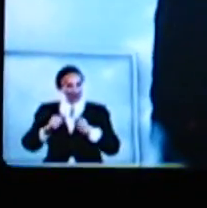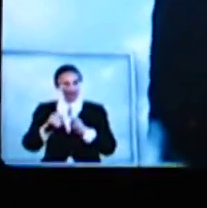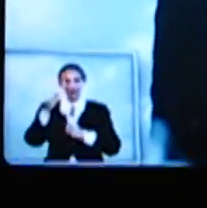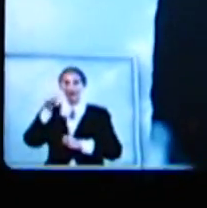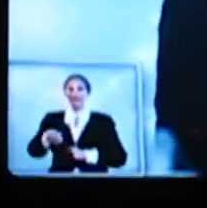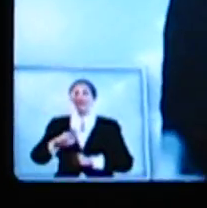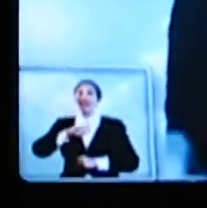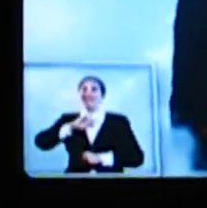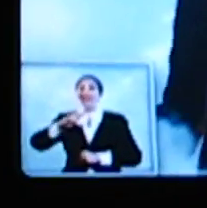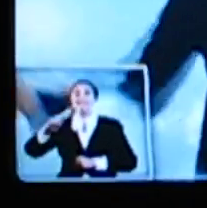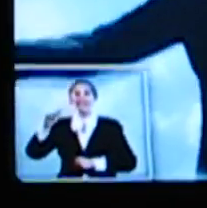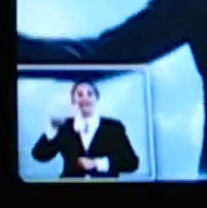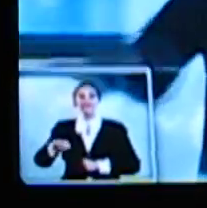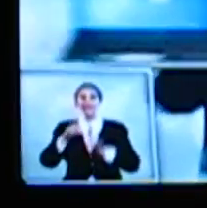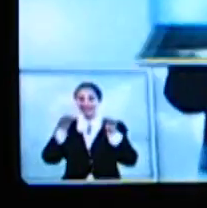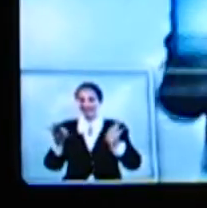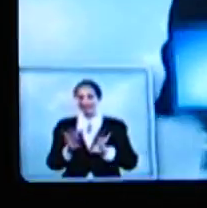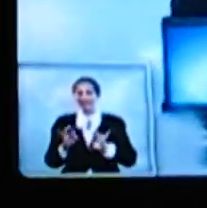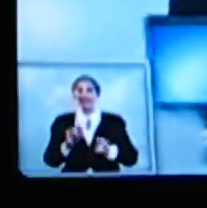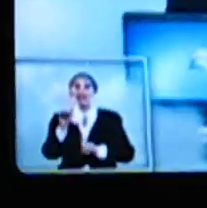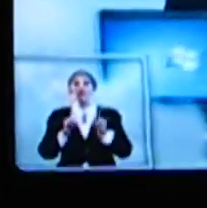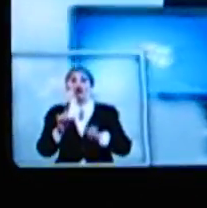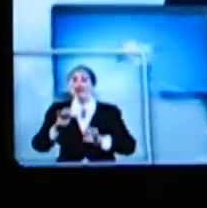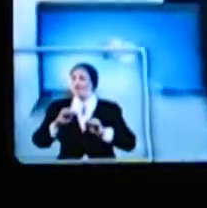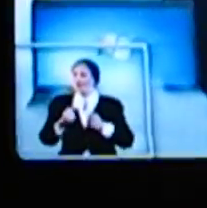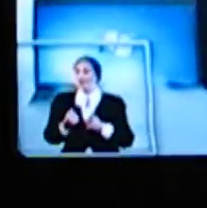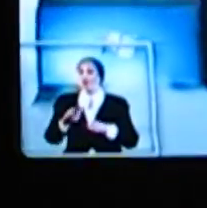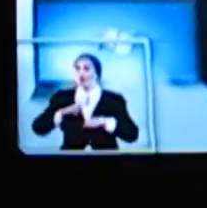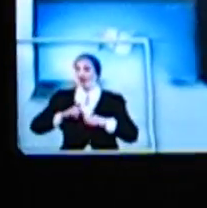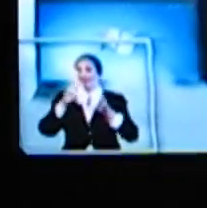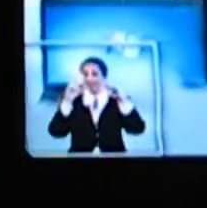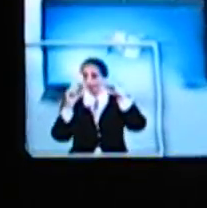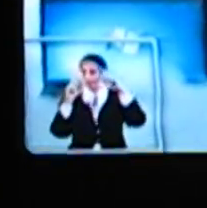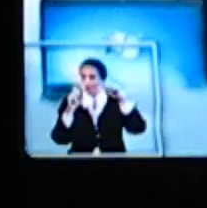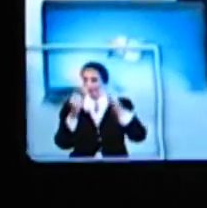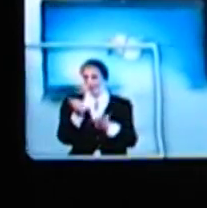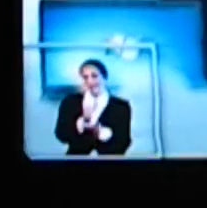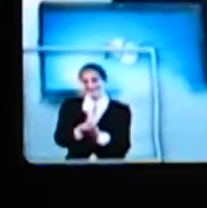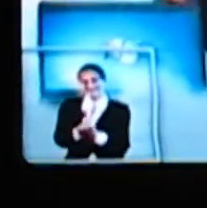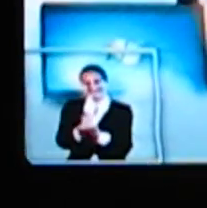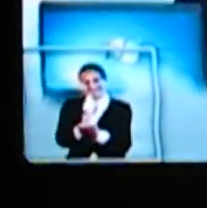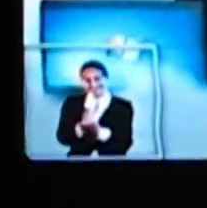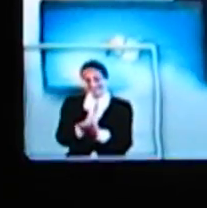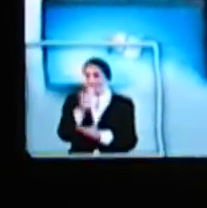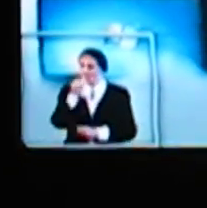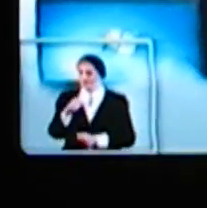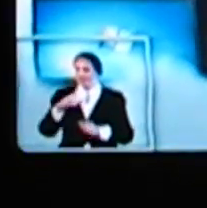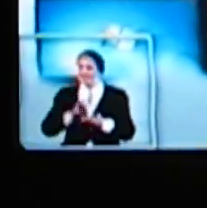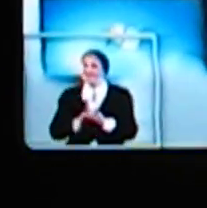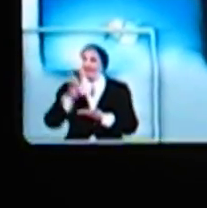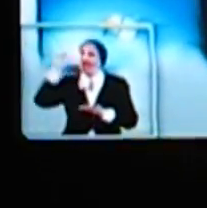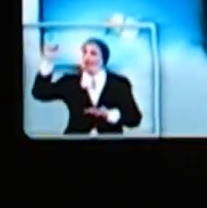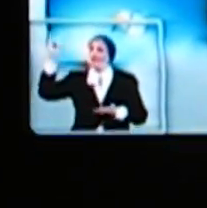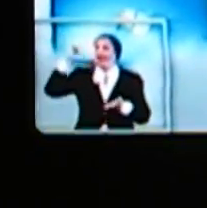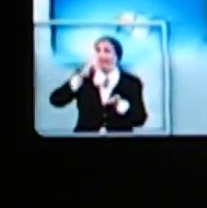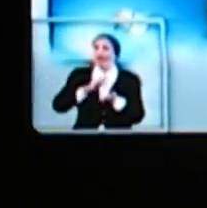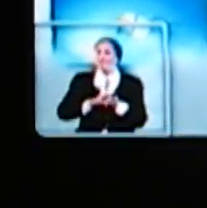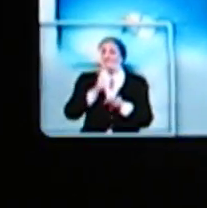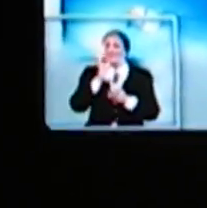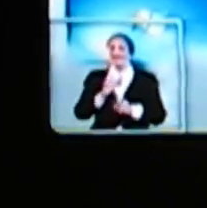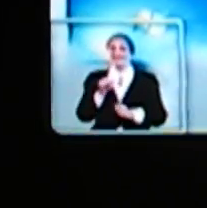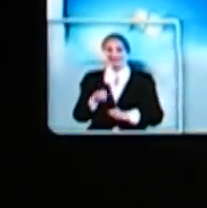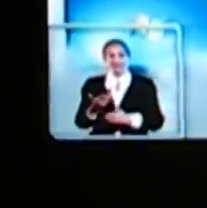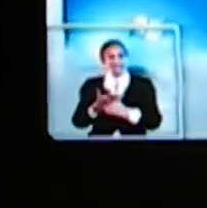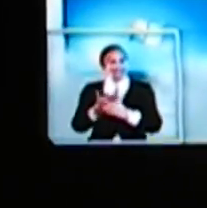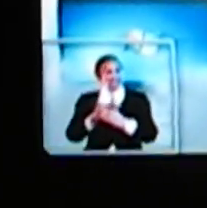ممنوع استخدام جميع أنواع الحاسبات الشخصية والكاميرات وألعاب الفيديو أثناء الإقلاع